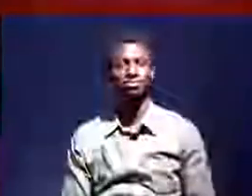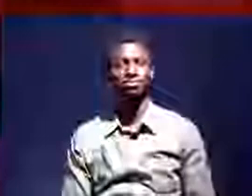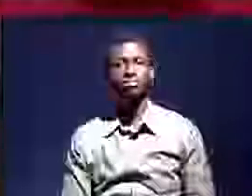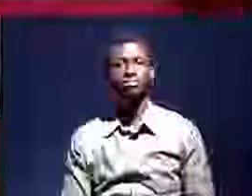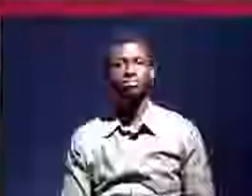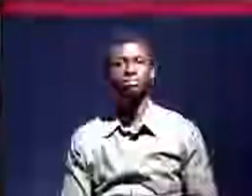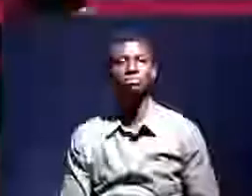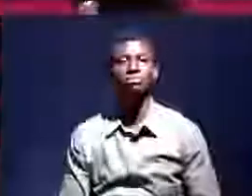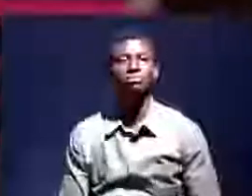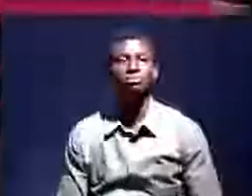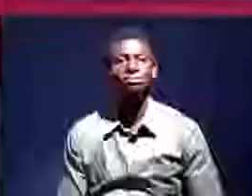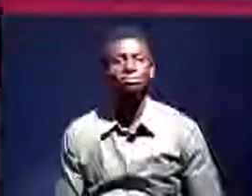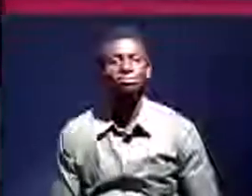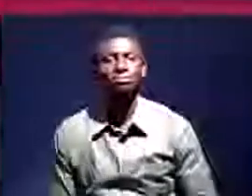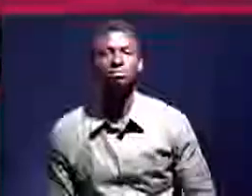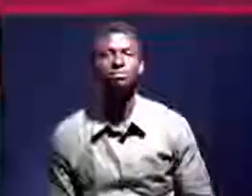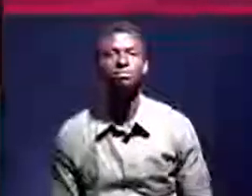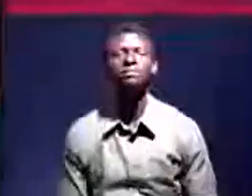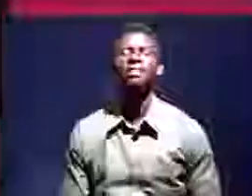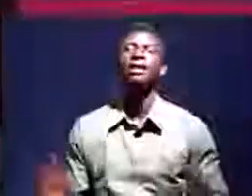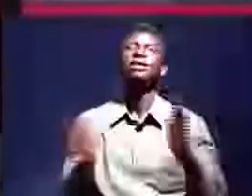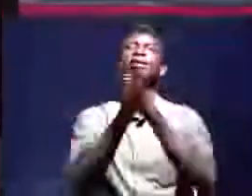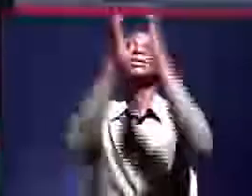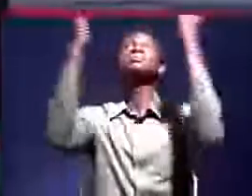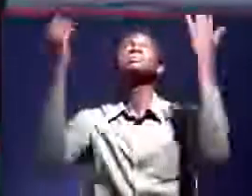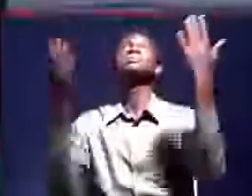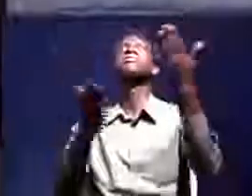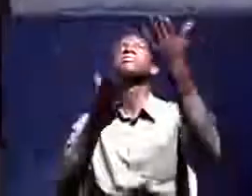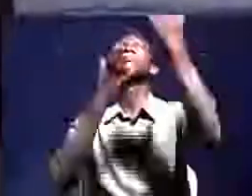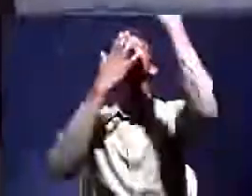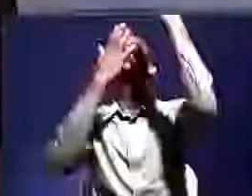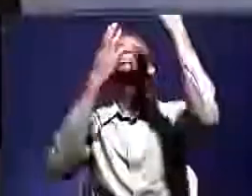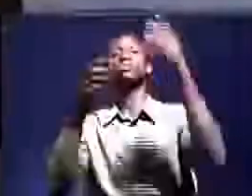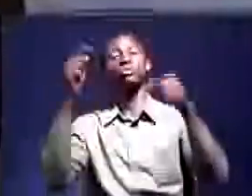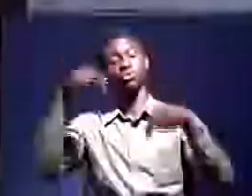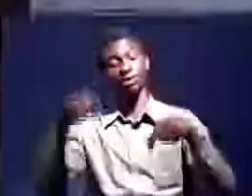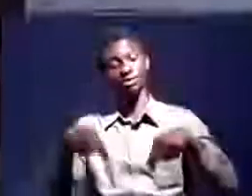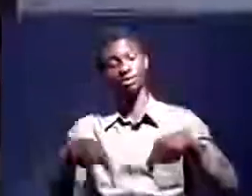I am praising God for this day.